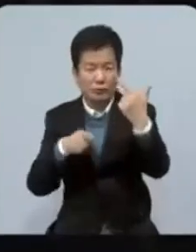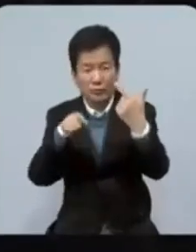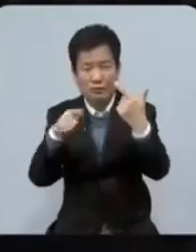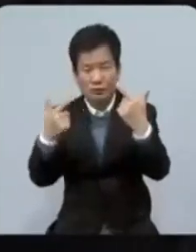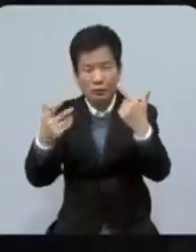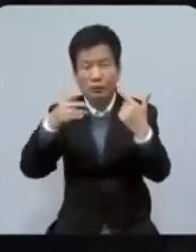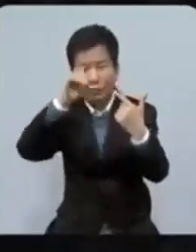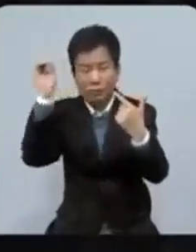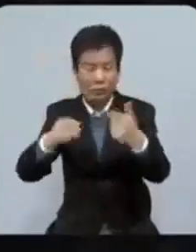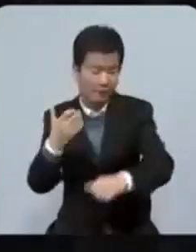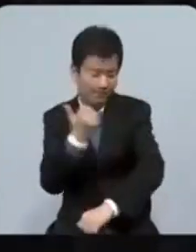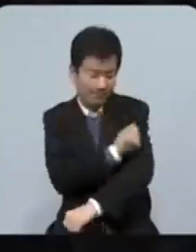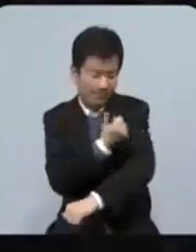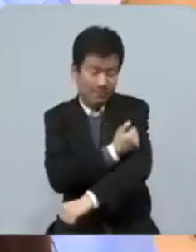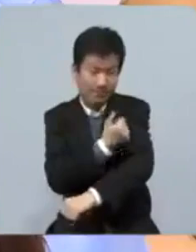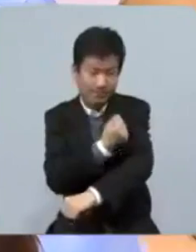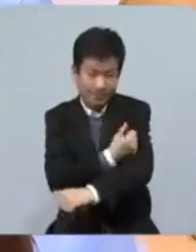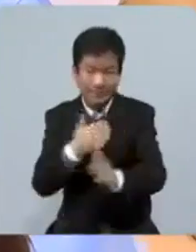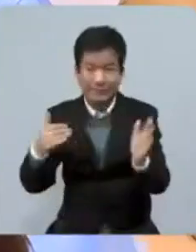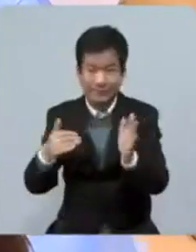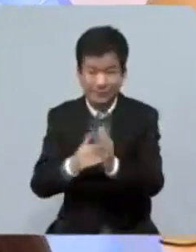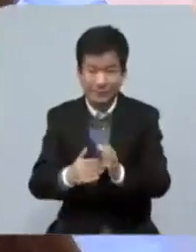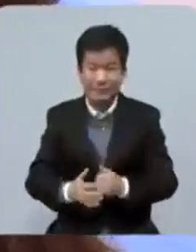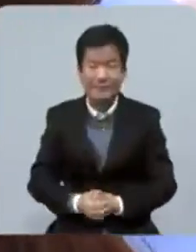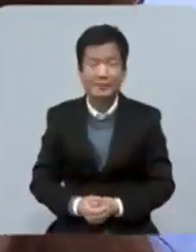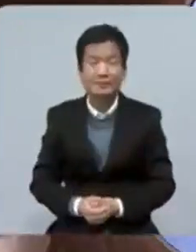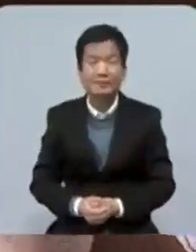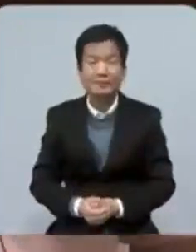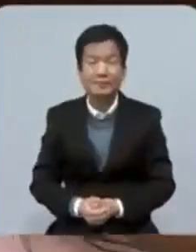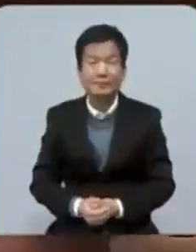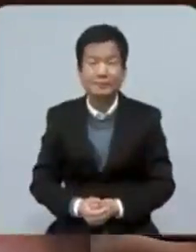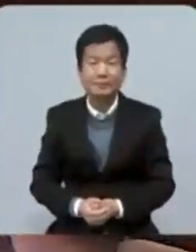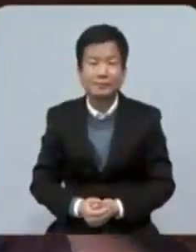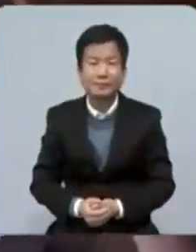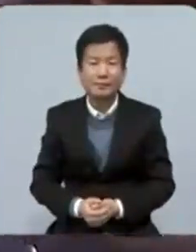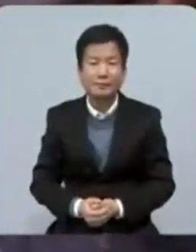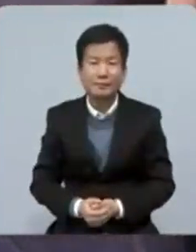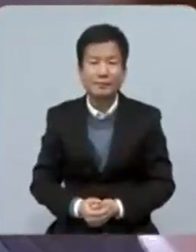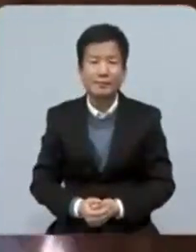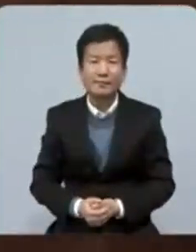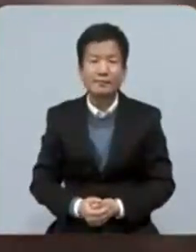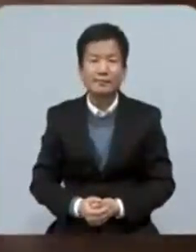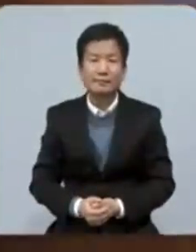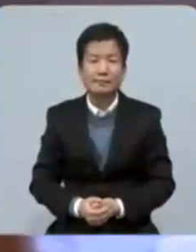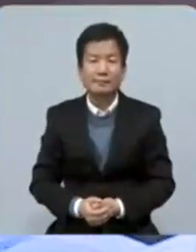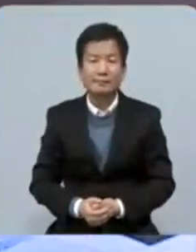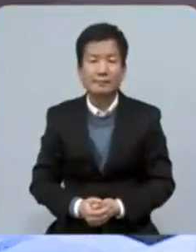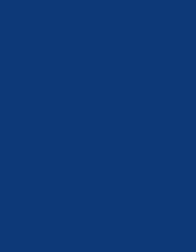96.6%의 접종 완료율을 기록하고 있습니다. KBS 뉴스 송근섭입니다.